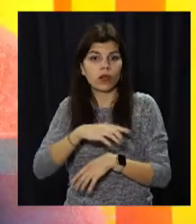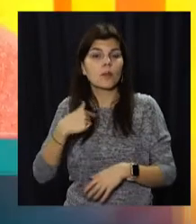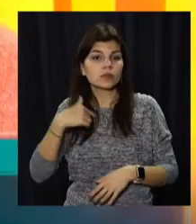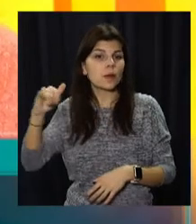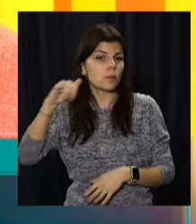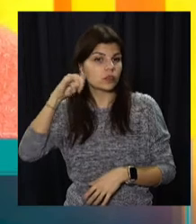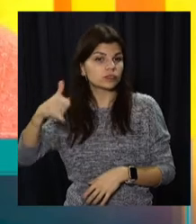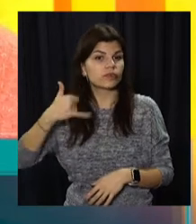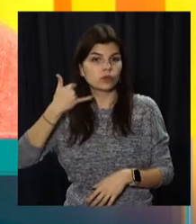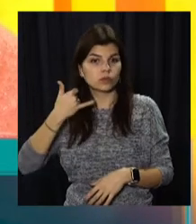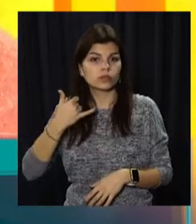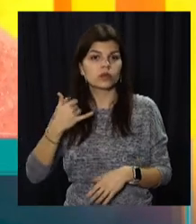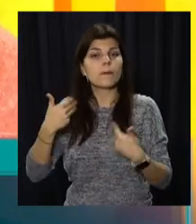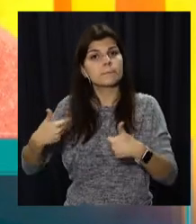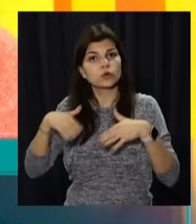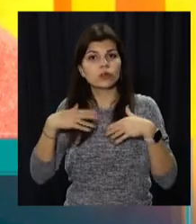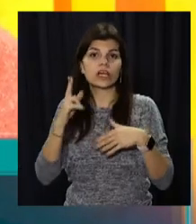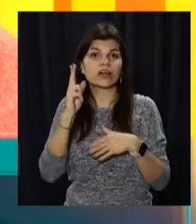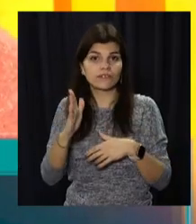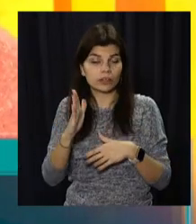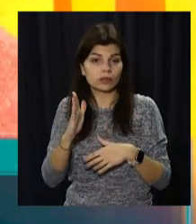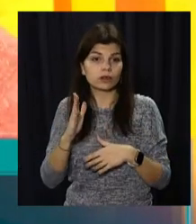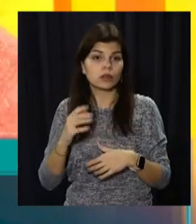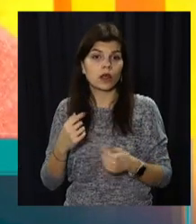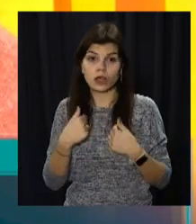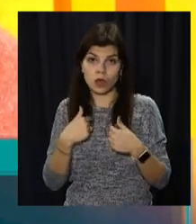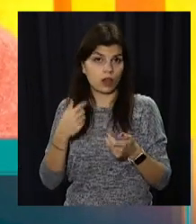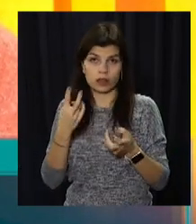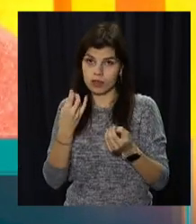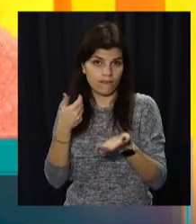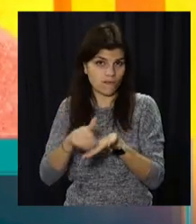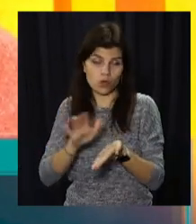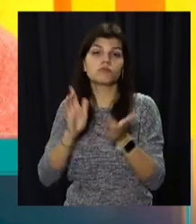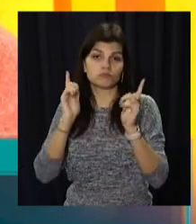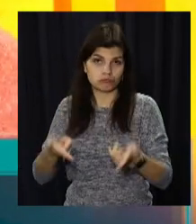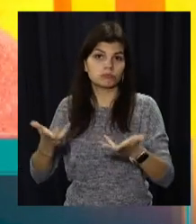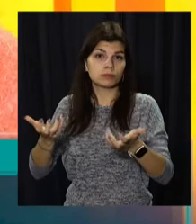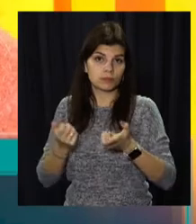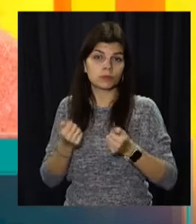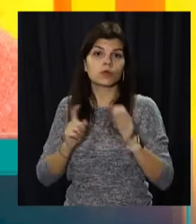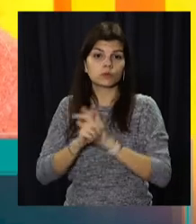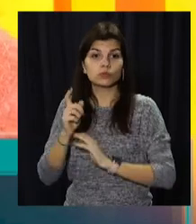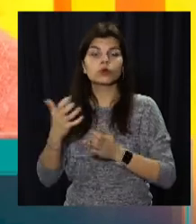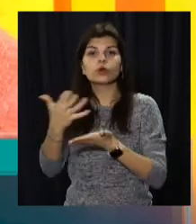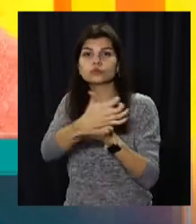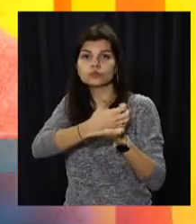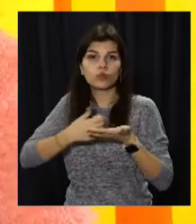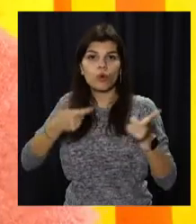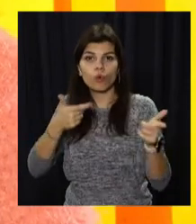зателефонували і запропонували квартиру, я не відмовилась, почала збирати всі